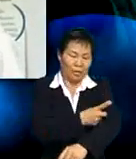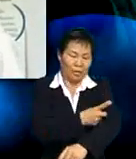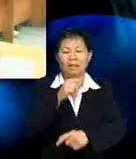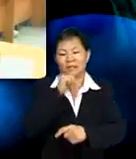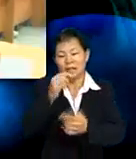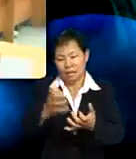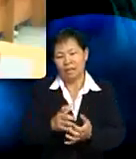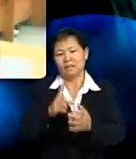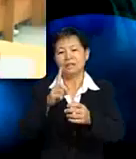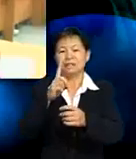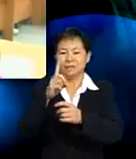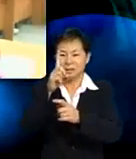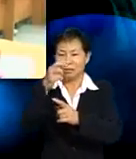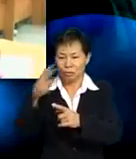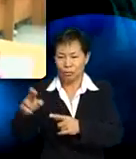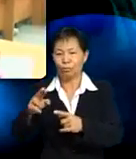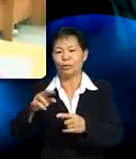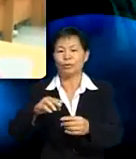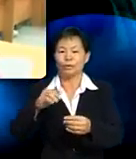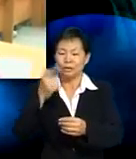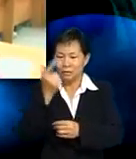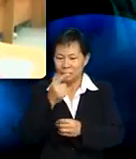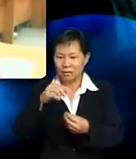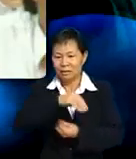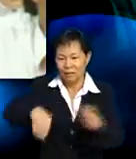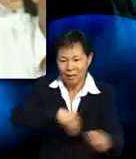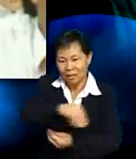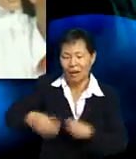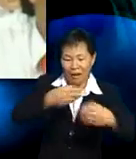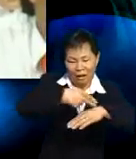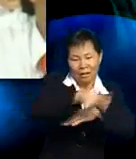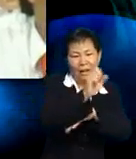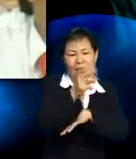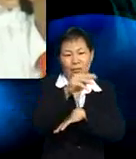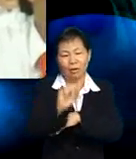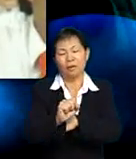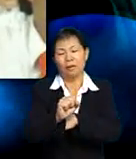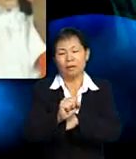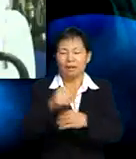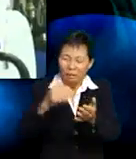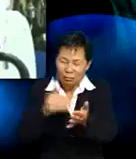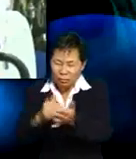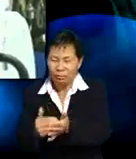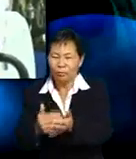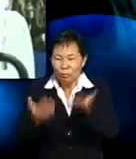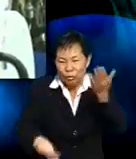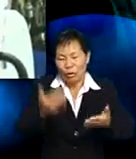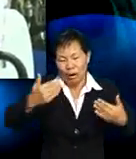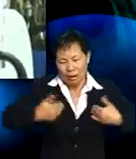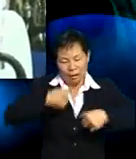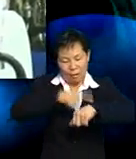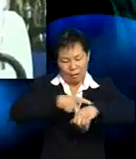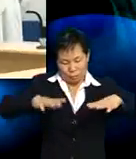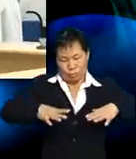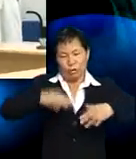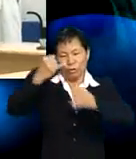dalih. Anak-anak boleh menelefon ibu bapa atau menghantar SMS dan MMS dengan kerap yang mungkin. Apabila ada masa cuti